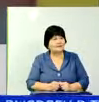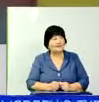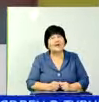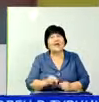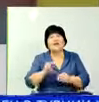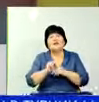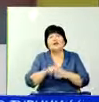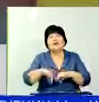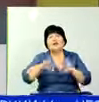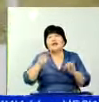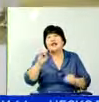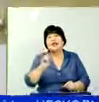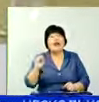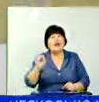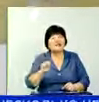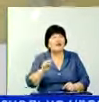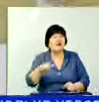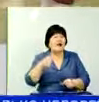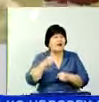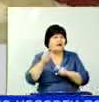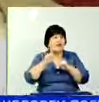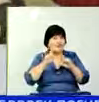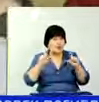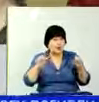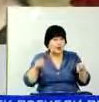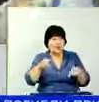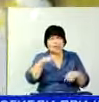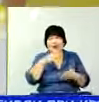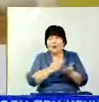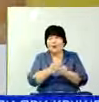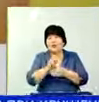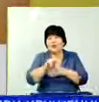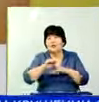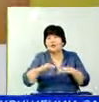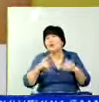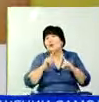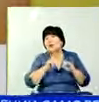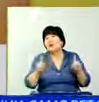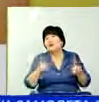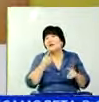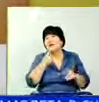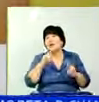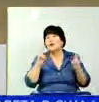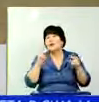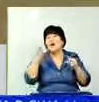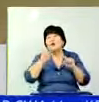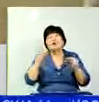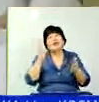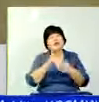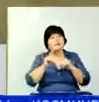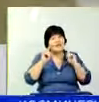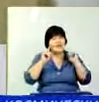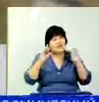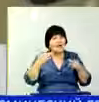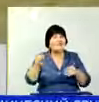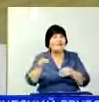Занятие ведет мэтр Елена Алексеевна, основатель школы. Она уже много лет учит детей удивительному языку танца. Школа имеет призвание.